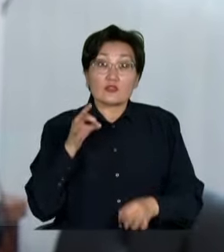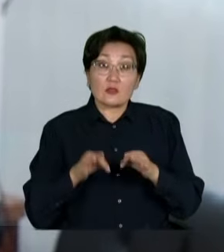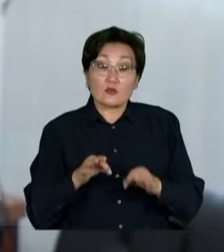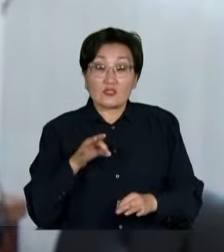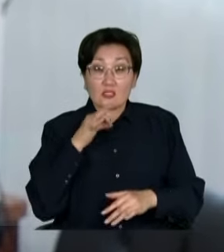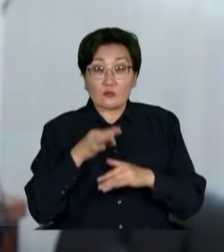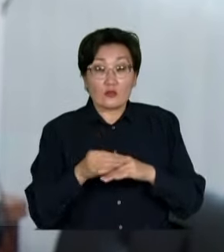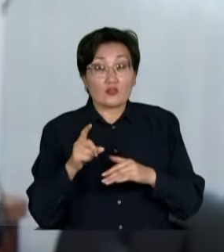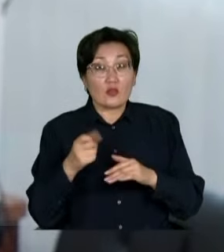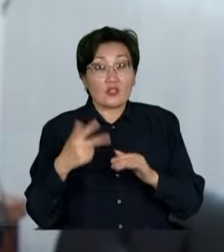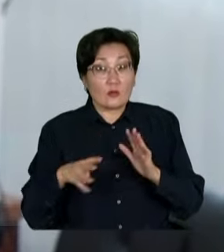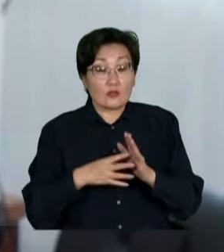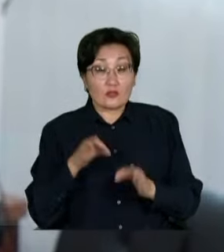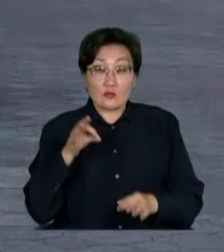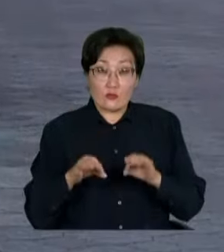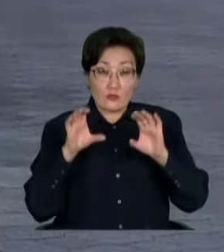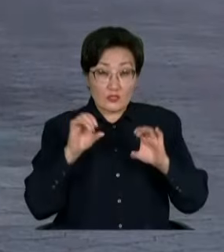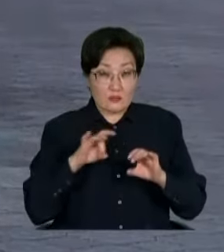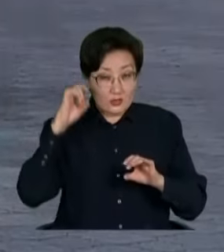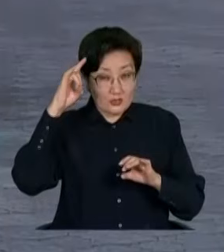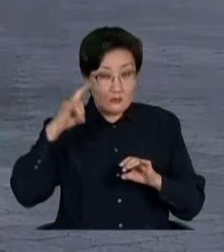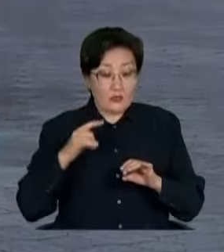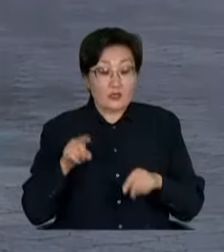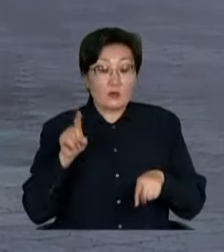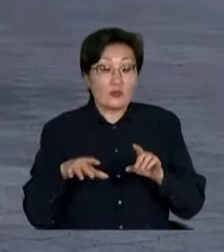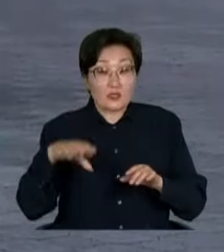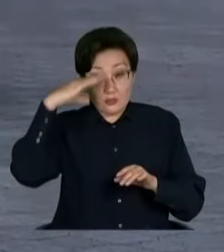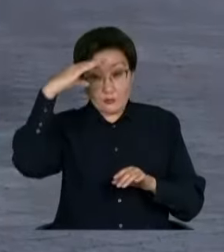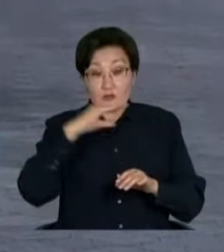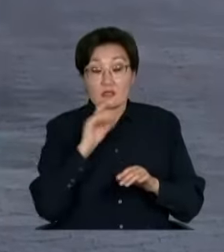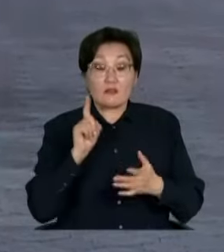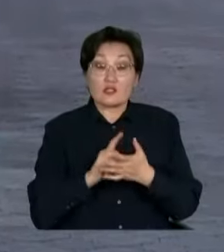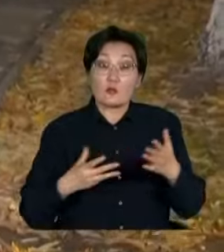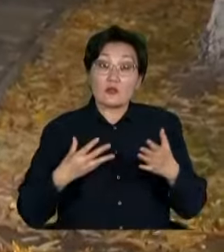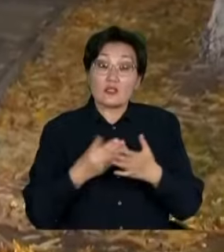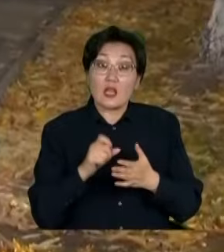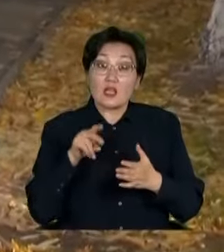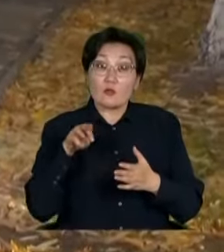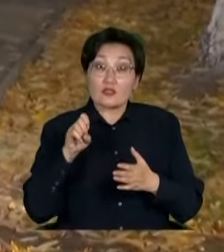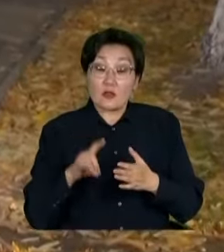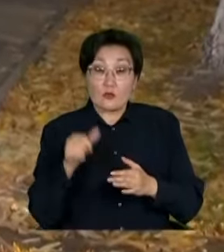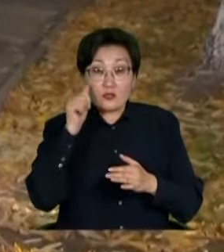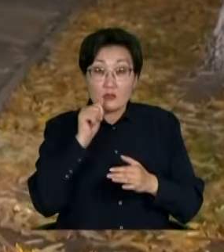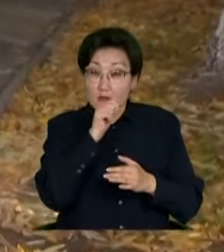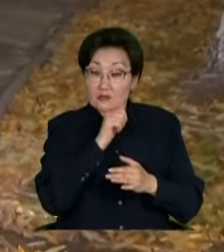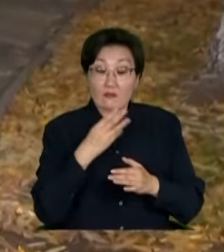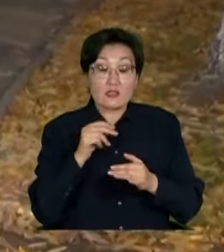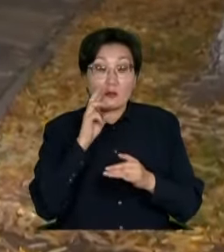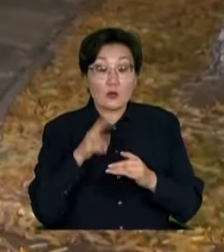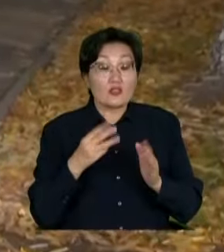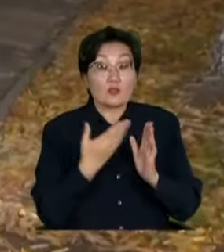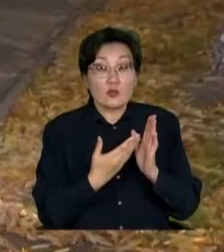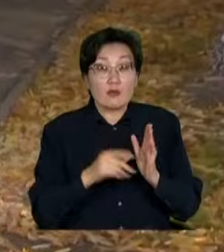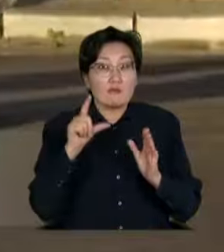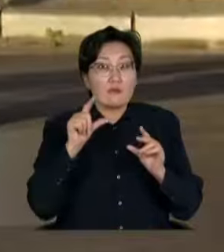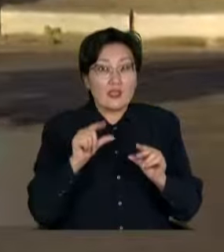статье 139 Уголовного кодекса Республики Казахстан нередко родители обязаны выплачивать алименты скрывают свои доходы указывая